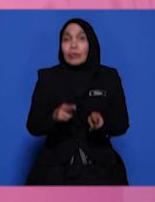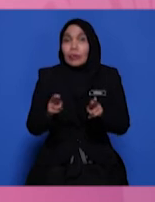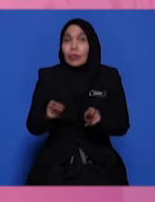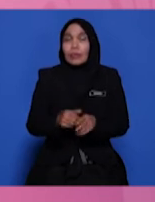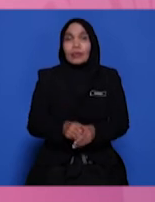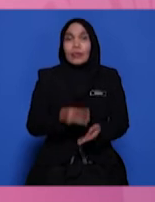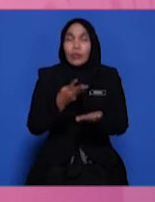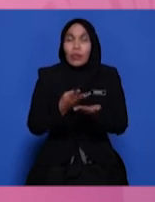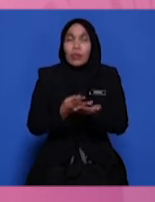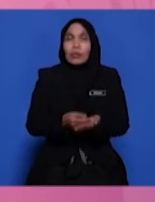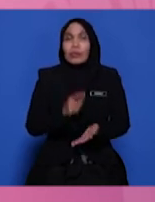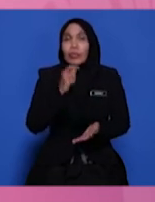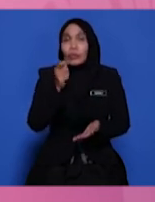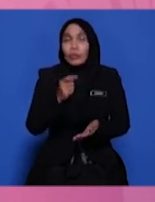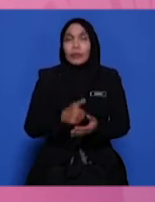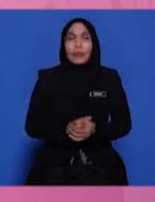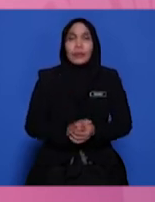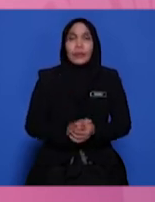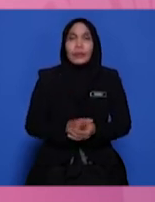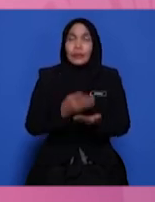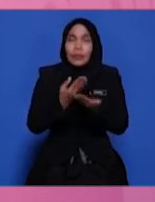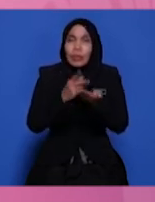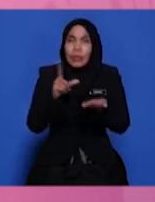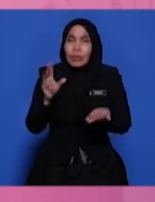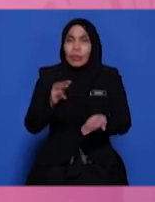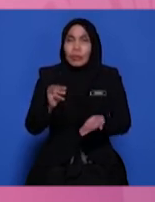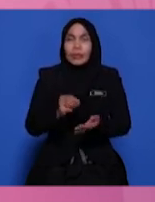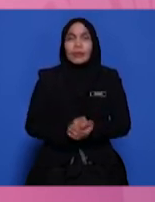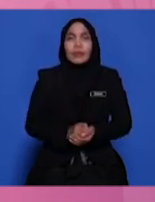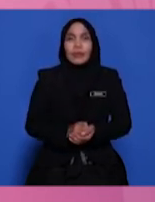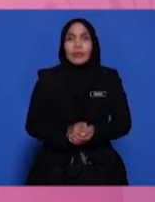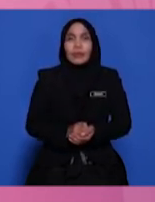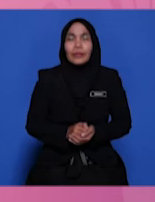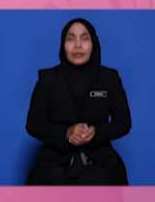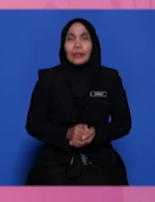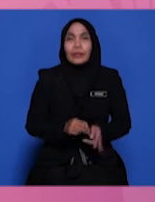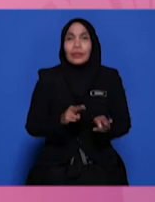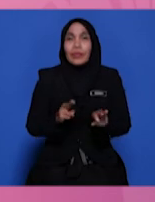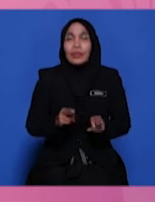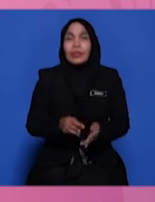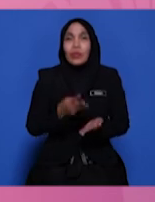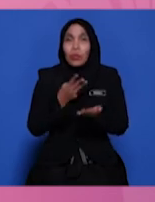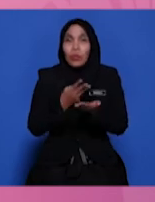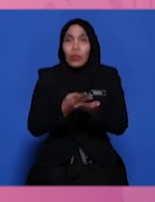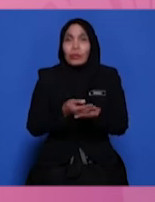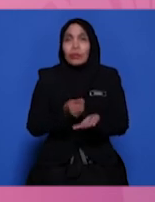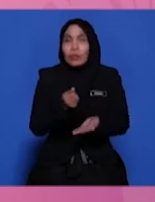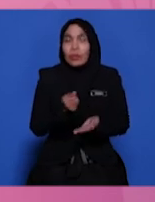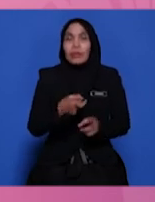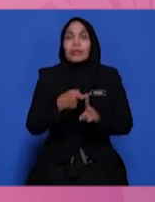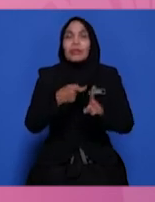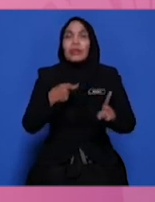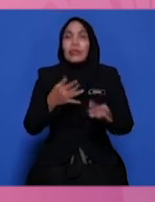kewangan tersebut. Baiklah murid-murid, rancanglah kewangan anda dari sekarang.